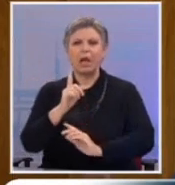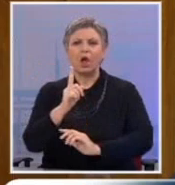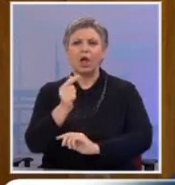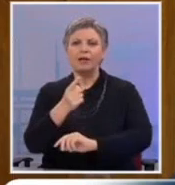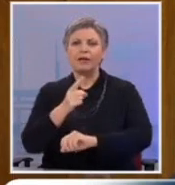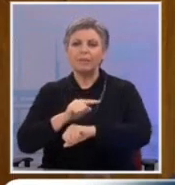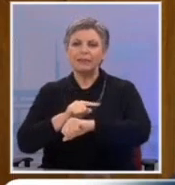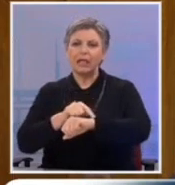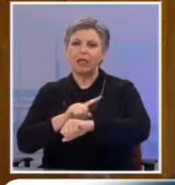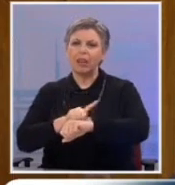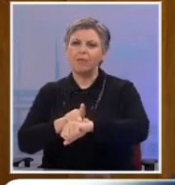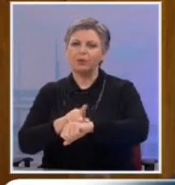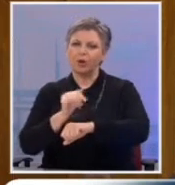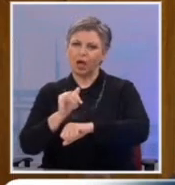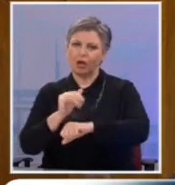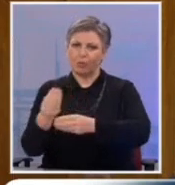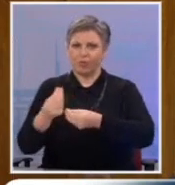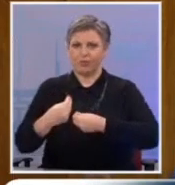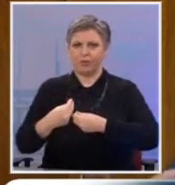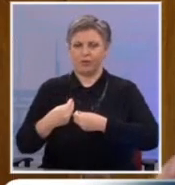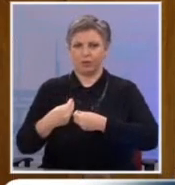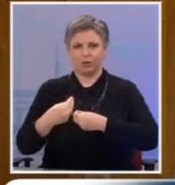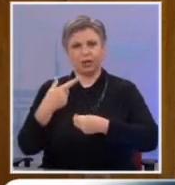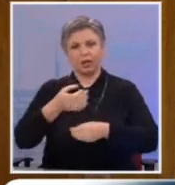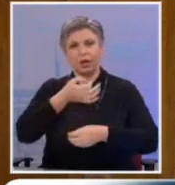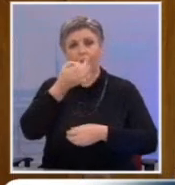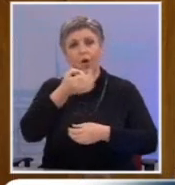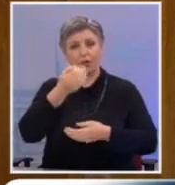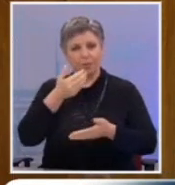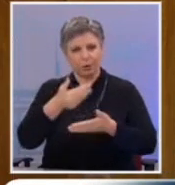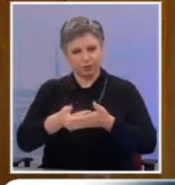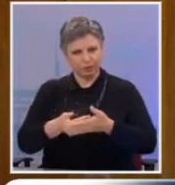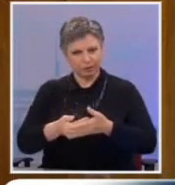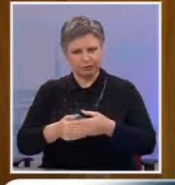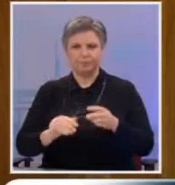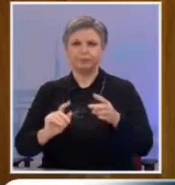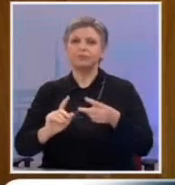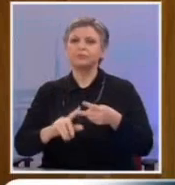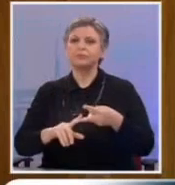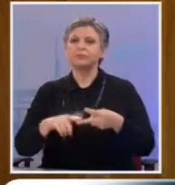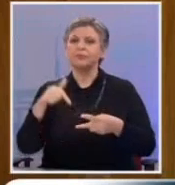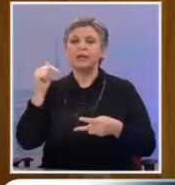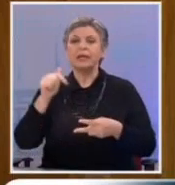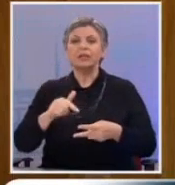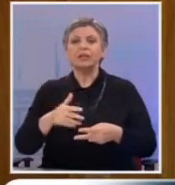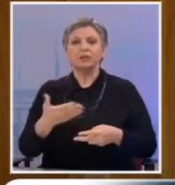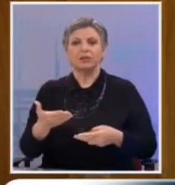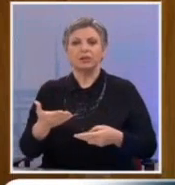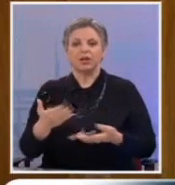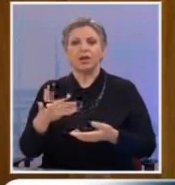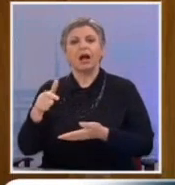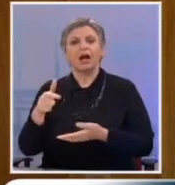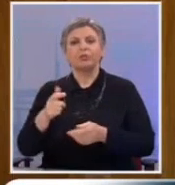σας. Δεύτερον, μπορούμε διότι βάζοντας τέλος στις ψευδεπίγραφες μεταρρυθμίσεις, τις διαλυτικές